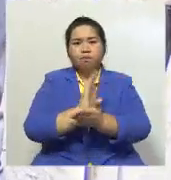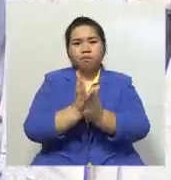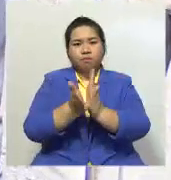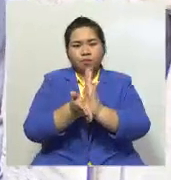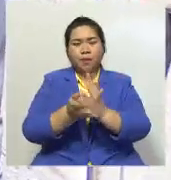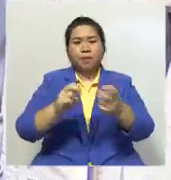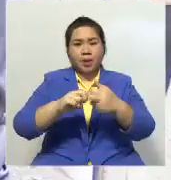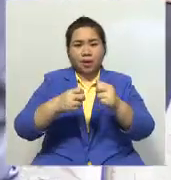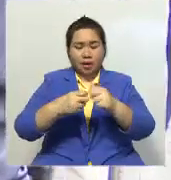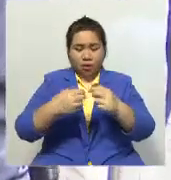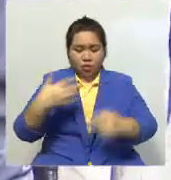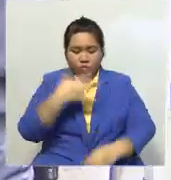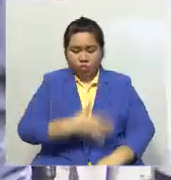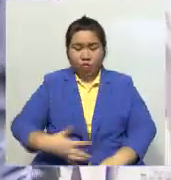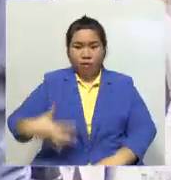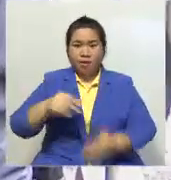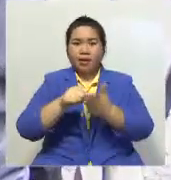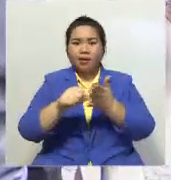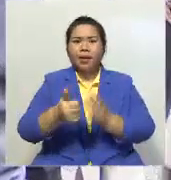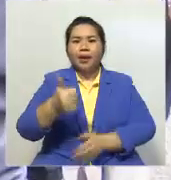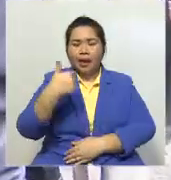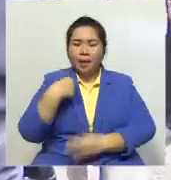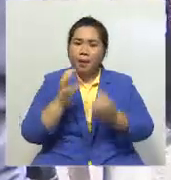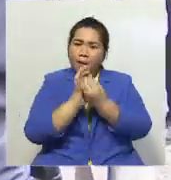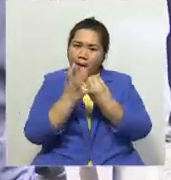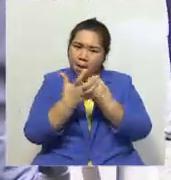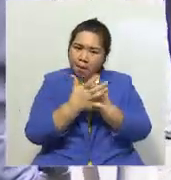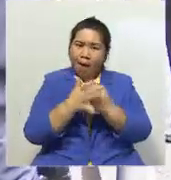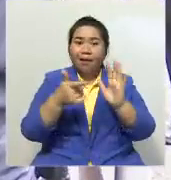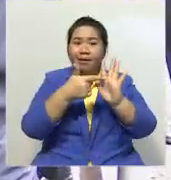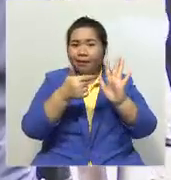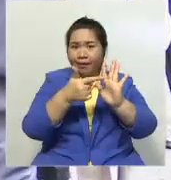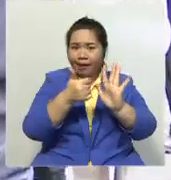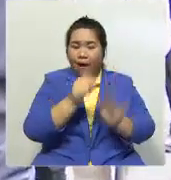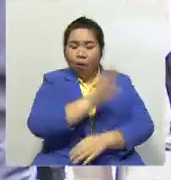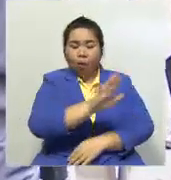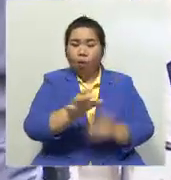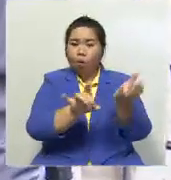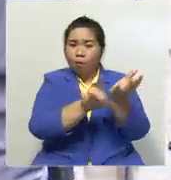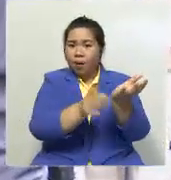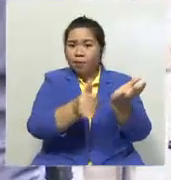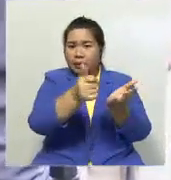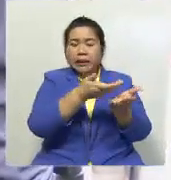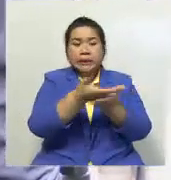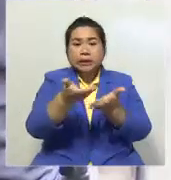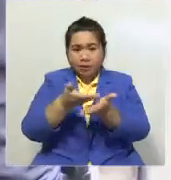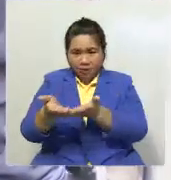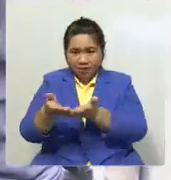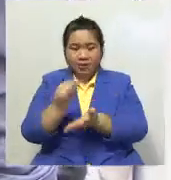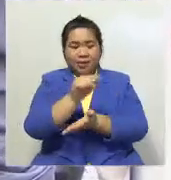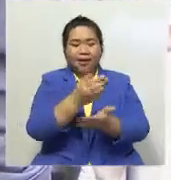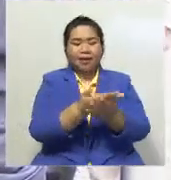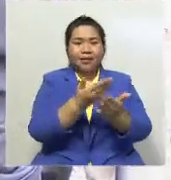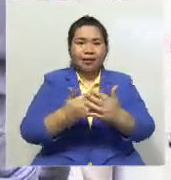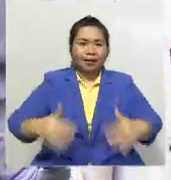หาเรื่องของสุขภาพและที่สำคัญเป็นการรับซื้อพืชสมุนไพรที่มีคุณภาพจากเกษตรกรในพื้นที่ช่วยให้เกษตรกรในพื้นที่มีรายได้